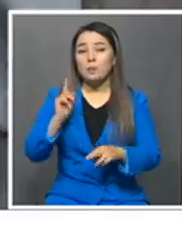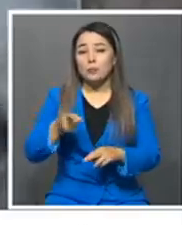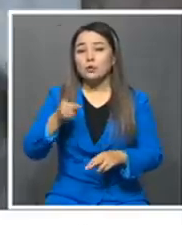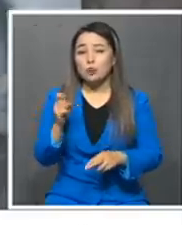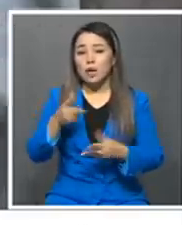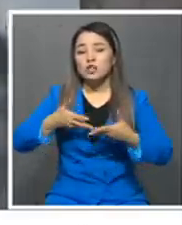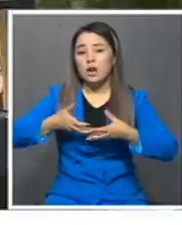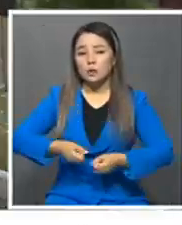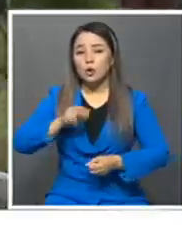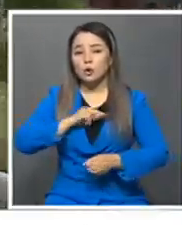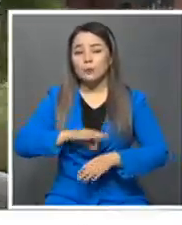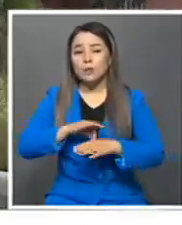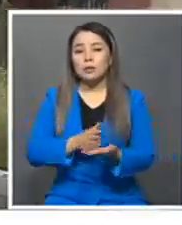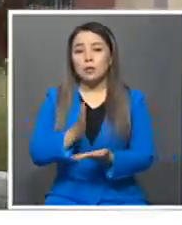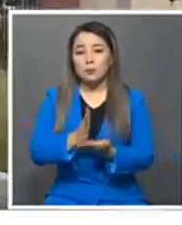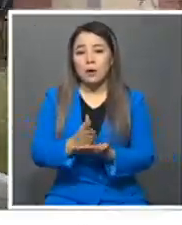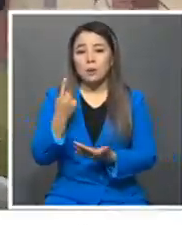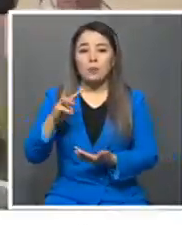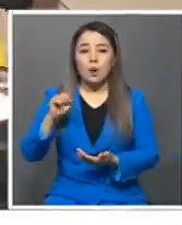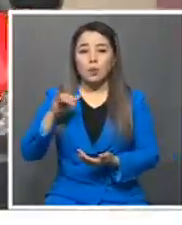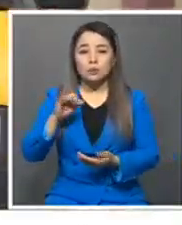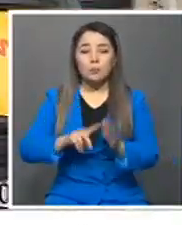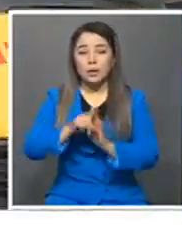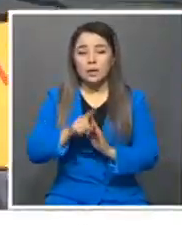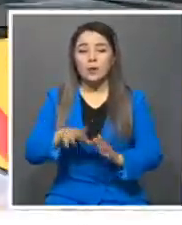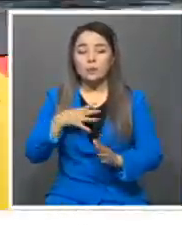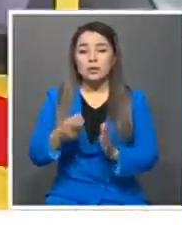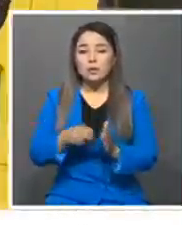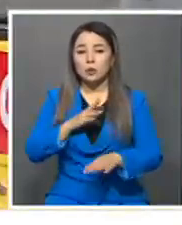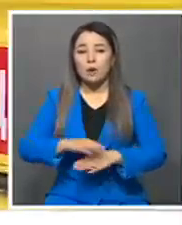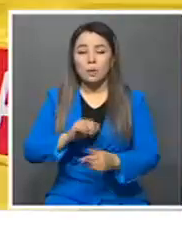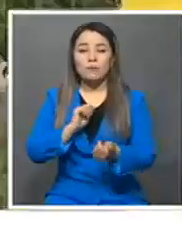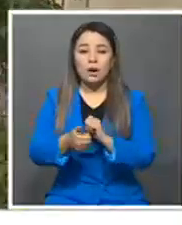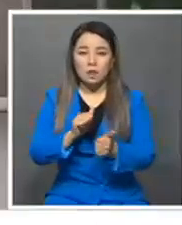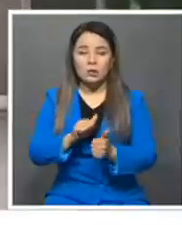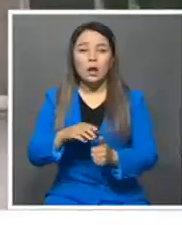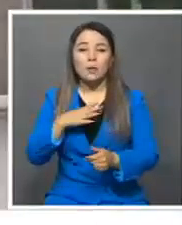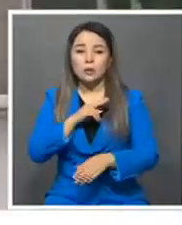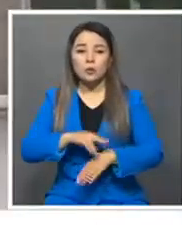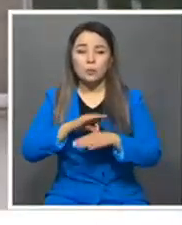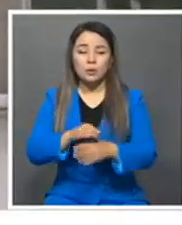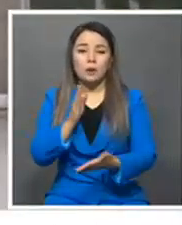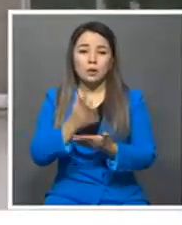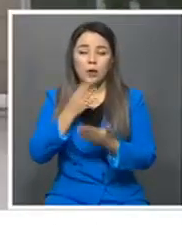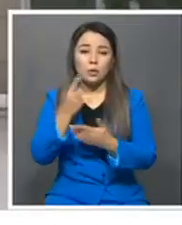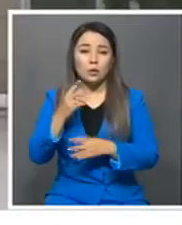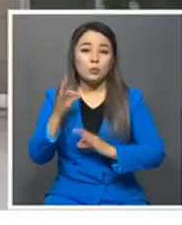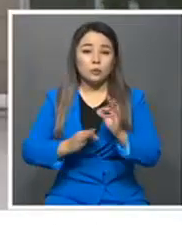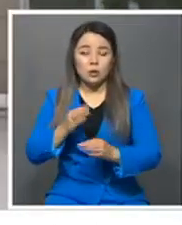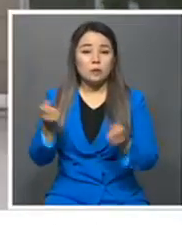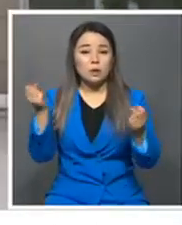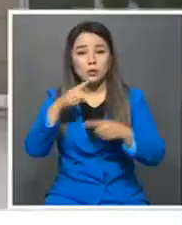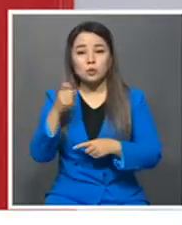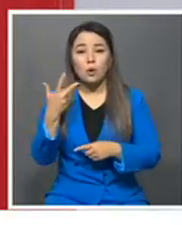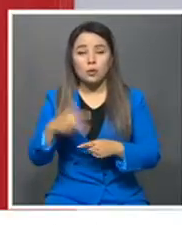1100 шахтер еңбек етеді. Ал 1-ші маусымнан бастап кеніш вақталық ауысымға көшеді. Қазір бір тәулікте анықталған 130